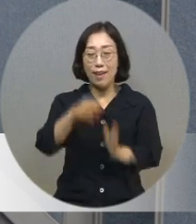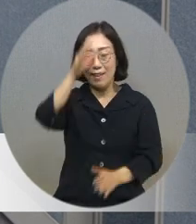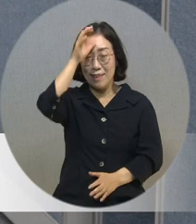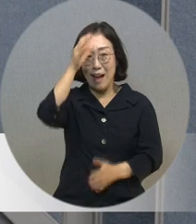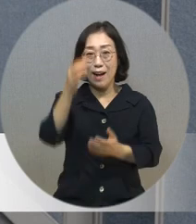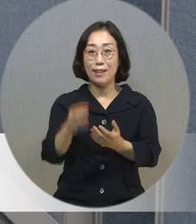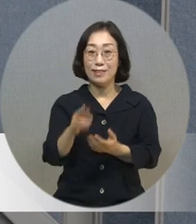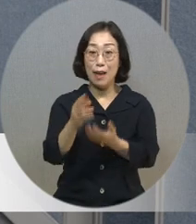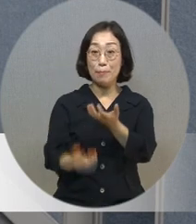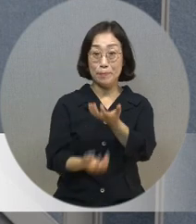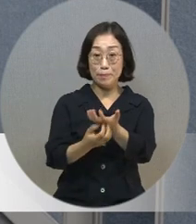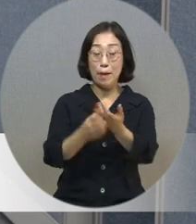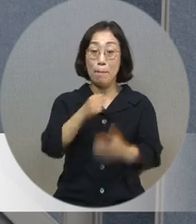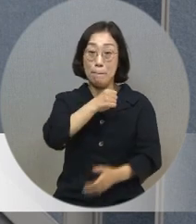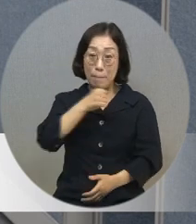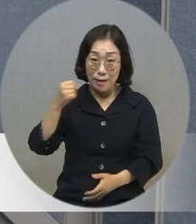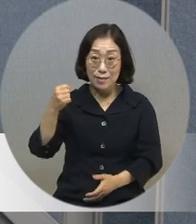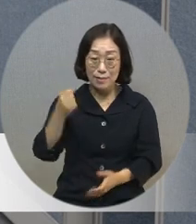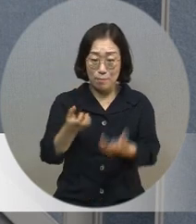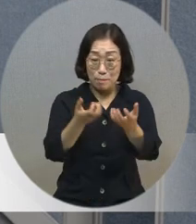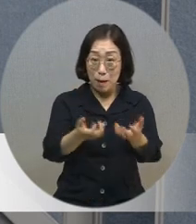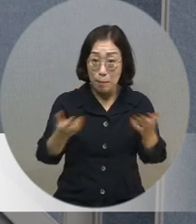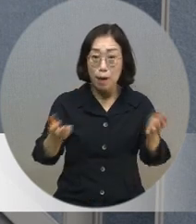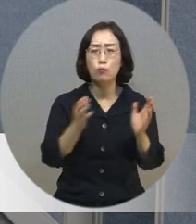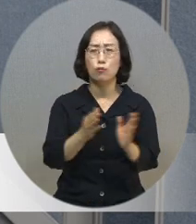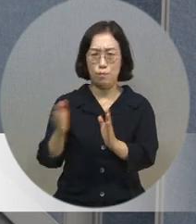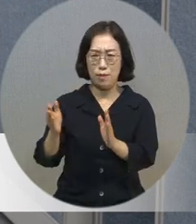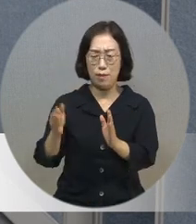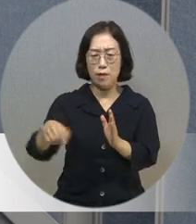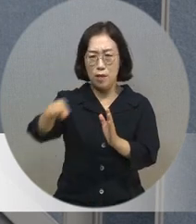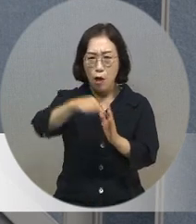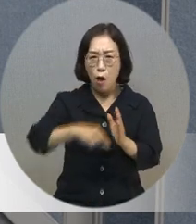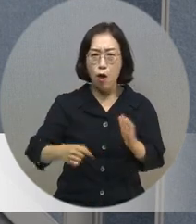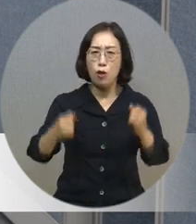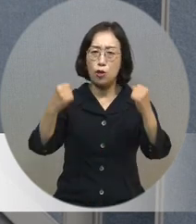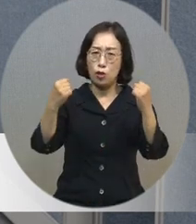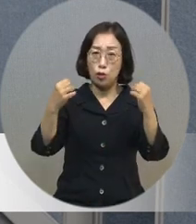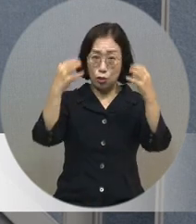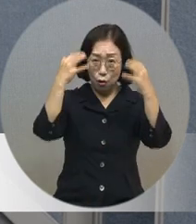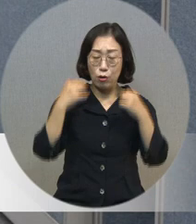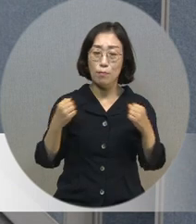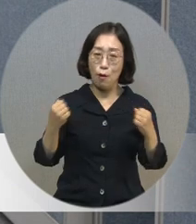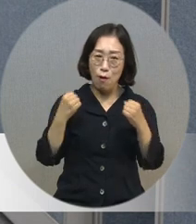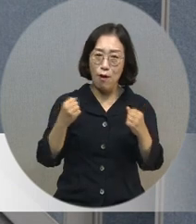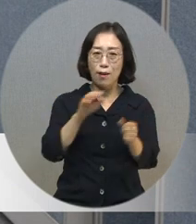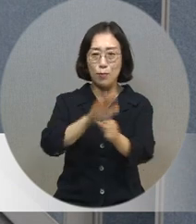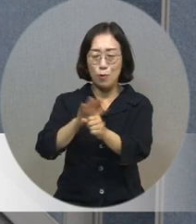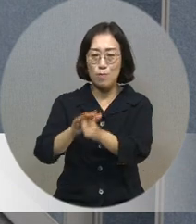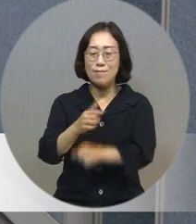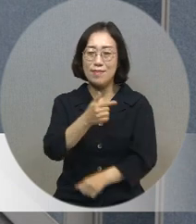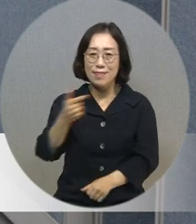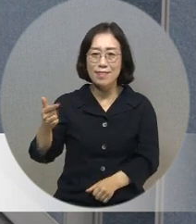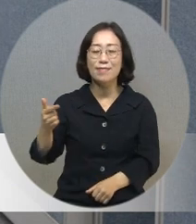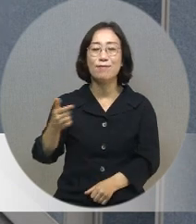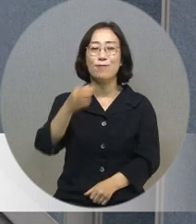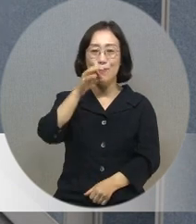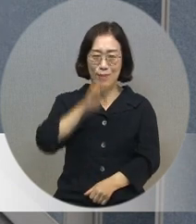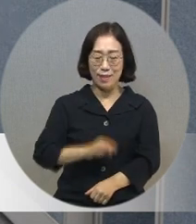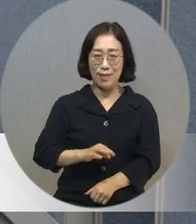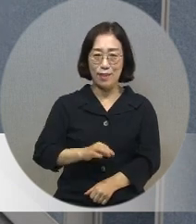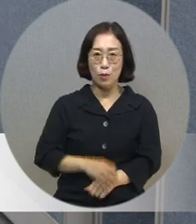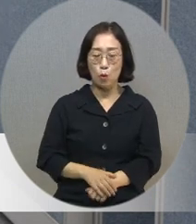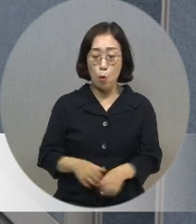후원해 주셔서 포천 지역의 장애인들의 여름 건강 나는데 큰 도움이 되고요 장애인들이